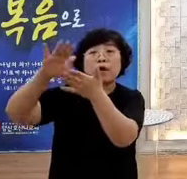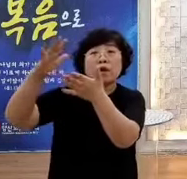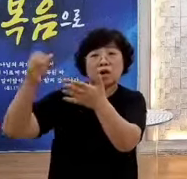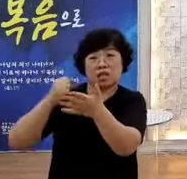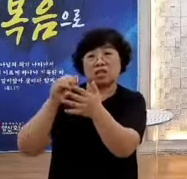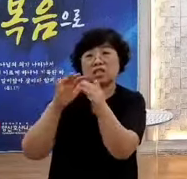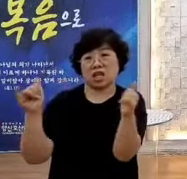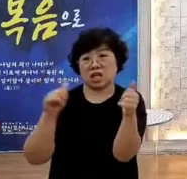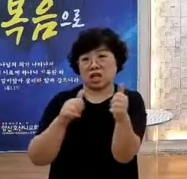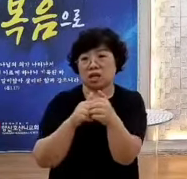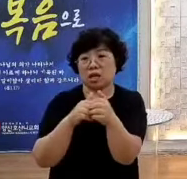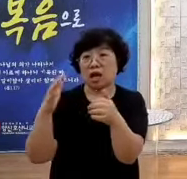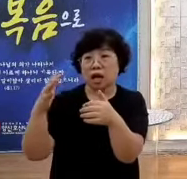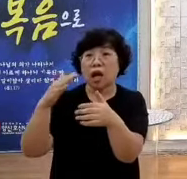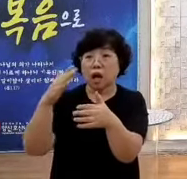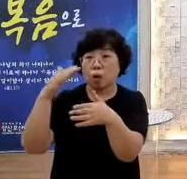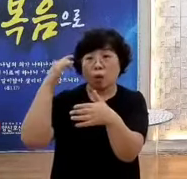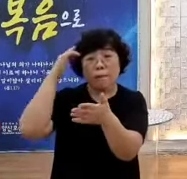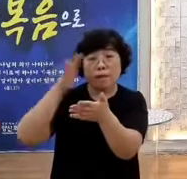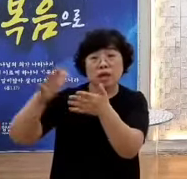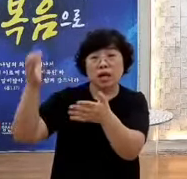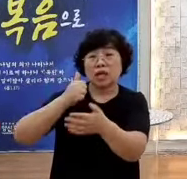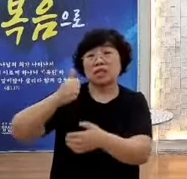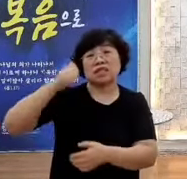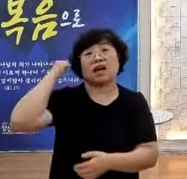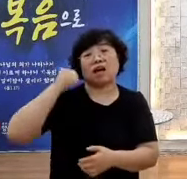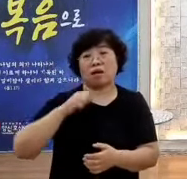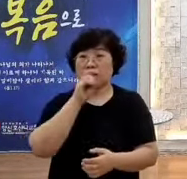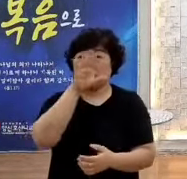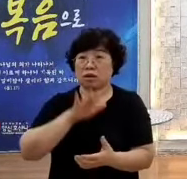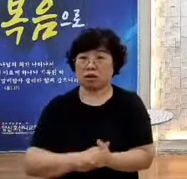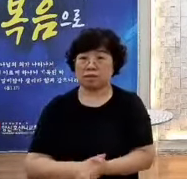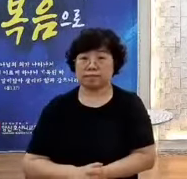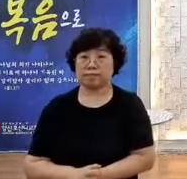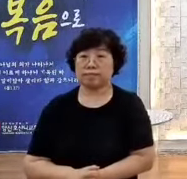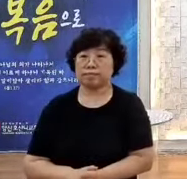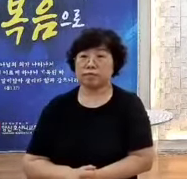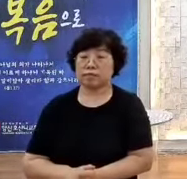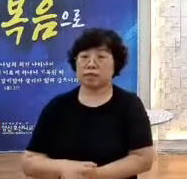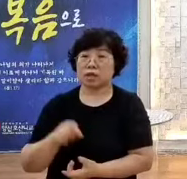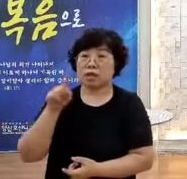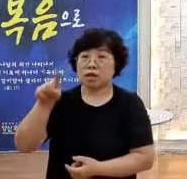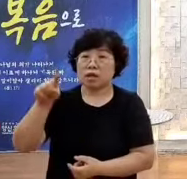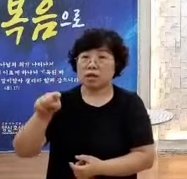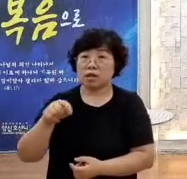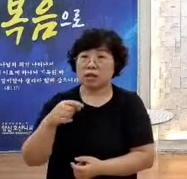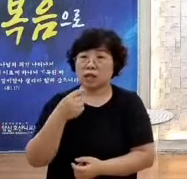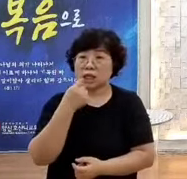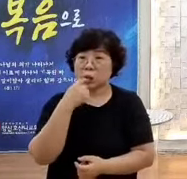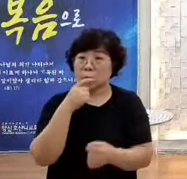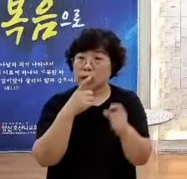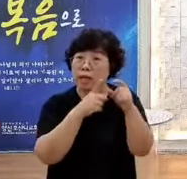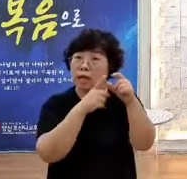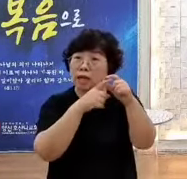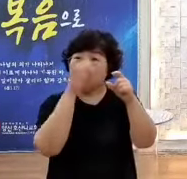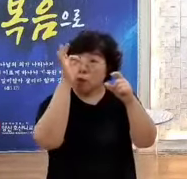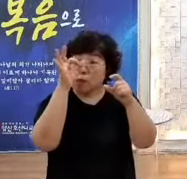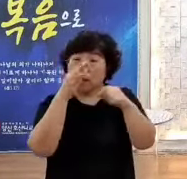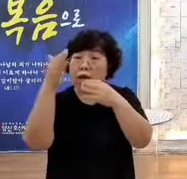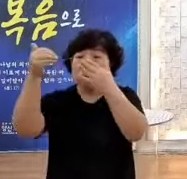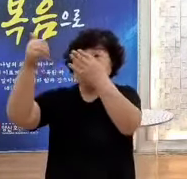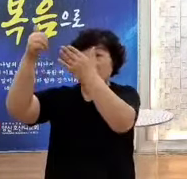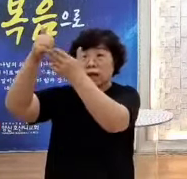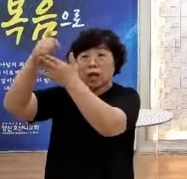여기까지가 1절입니다. 자, 여러분, 여기서 말하는 첫 번째 축복은 뭡니까? 노란색으로